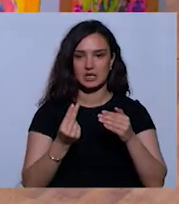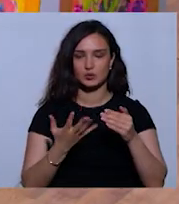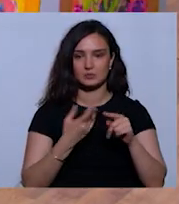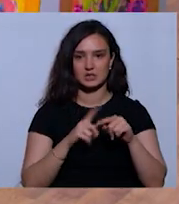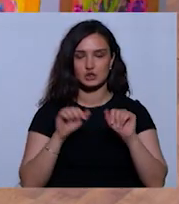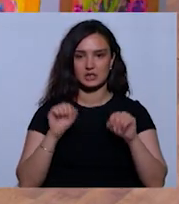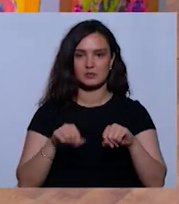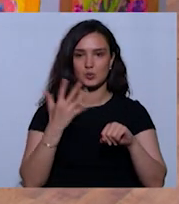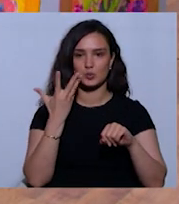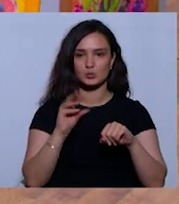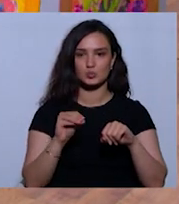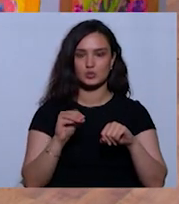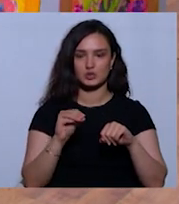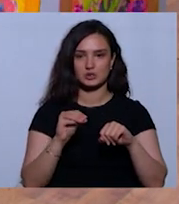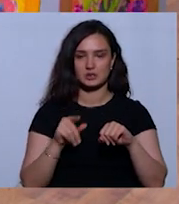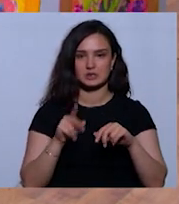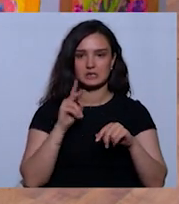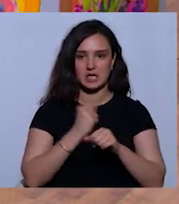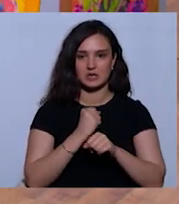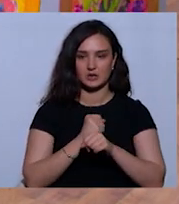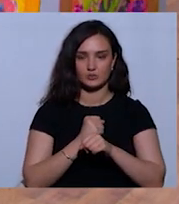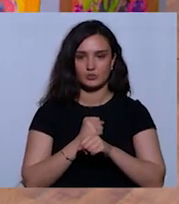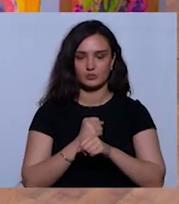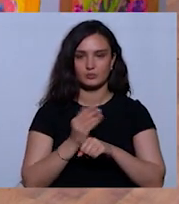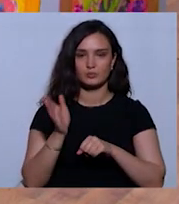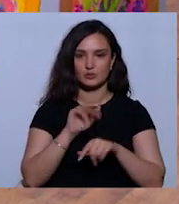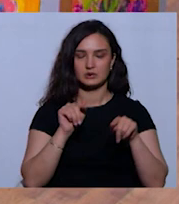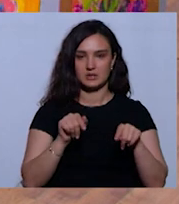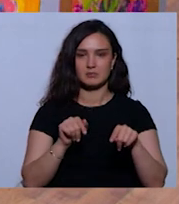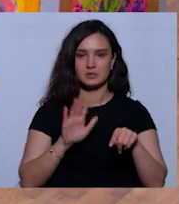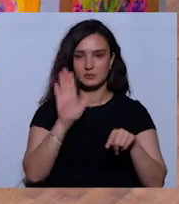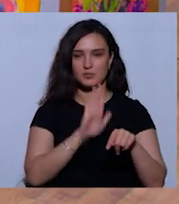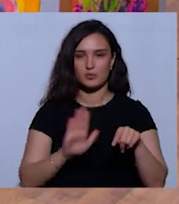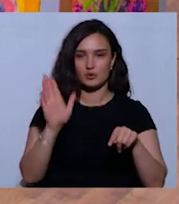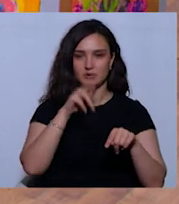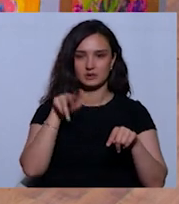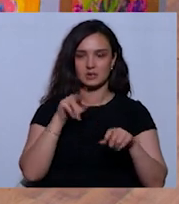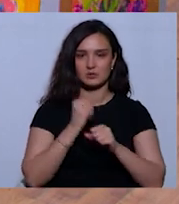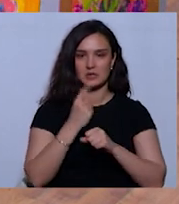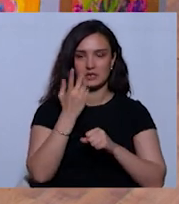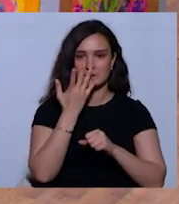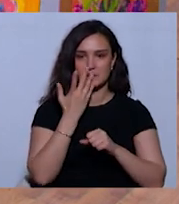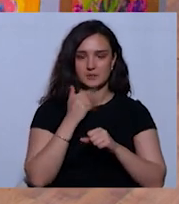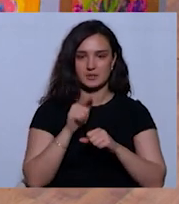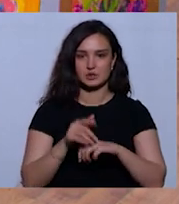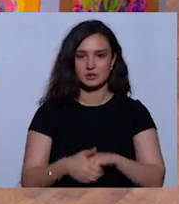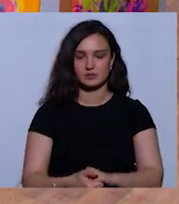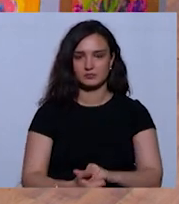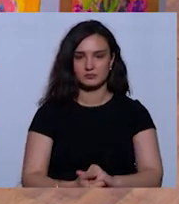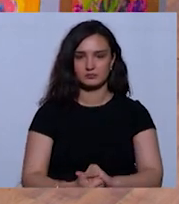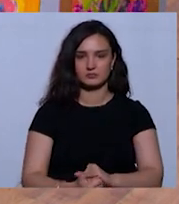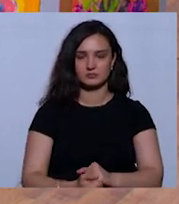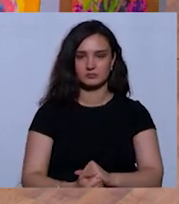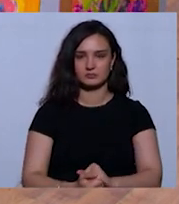რომელსაც შეიძლება 5 წუთში, რომელიც შეიძლება 5 წუთში გააკეთო. მოდი ხა ამას ფონი გადაუსვათ სულ ერთ ფერში რამე.